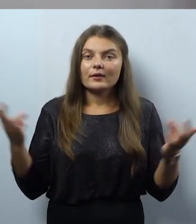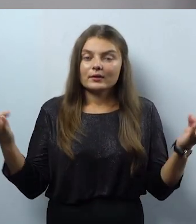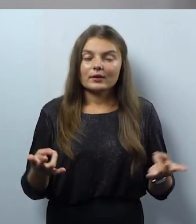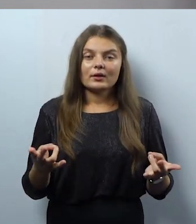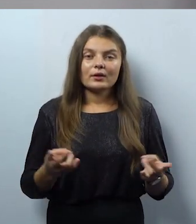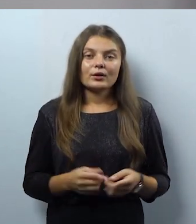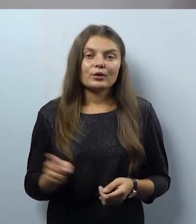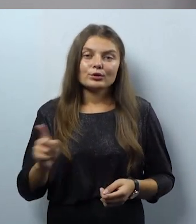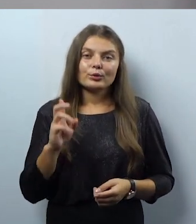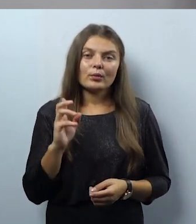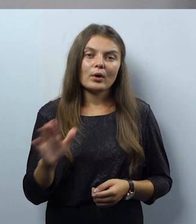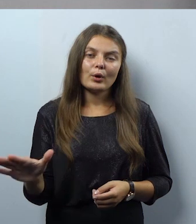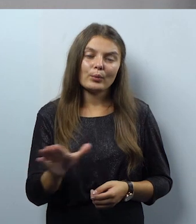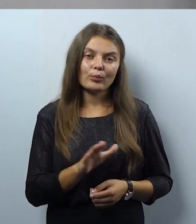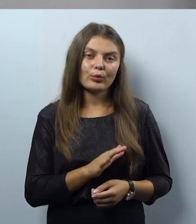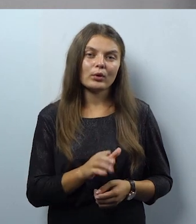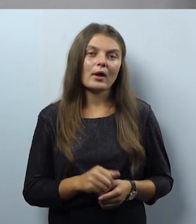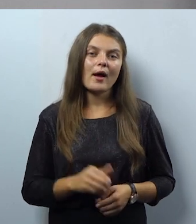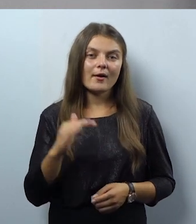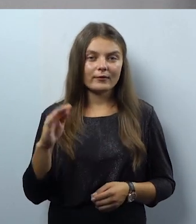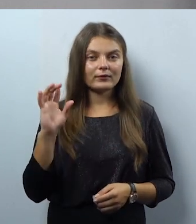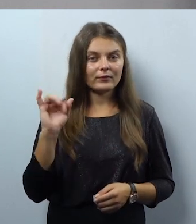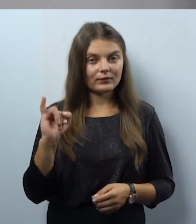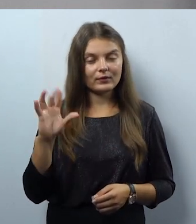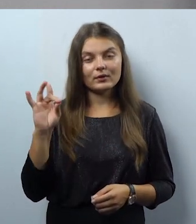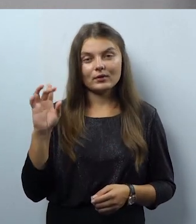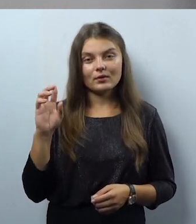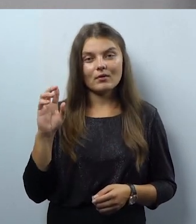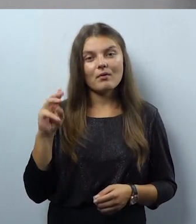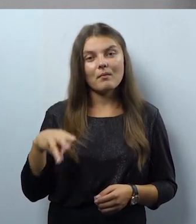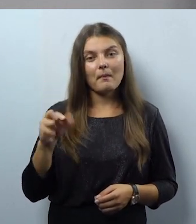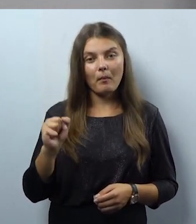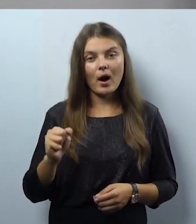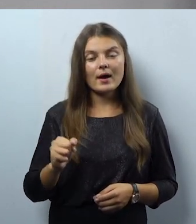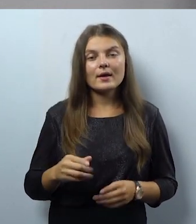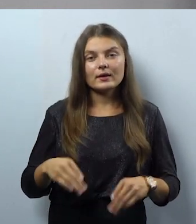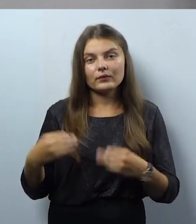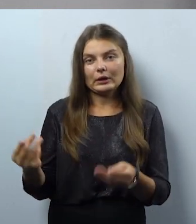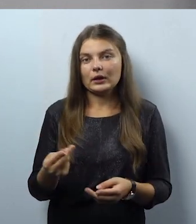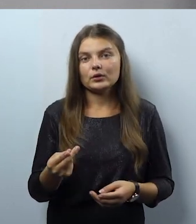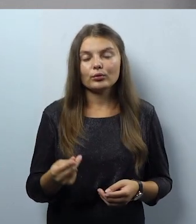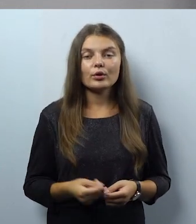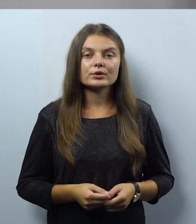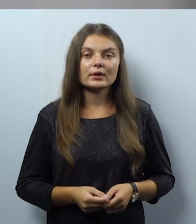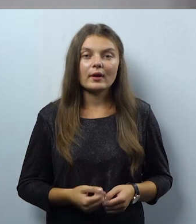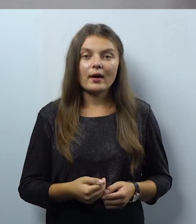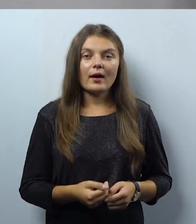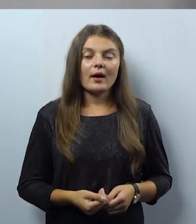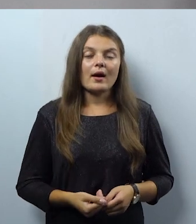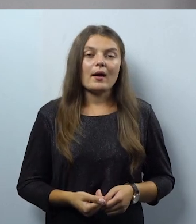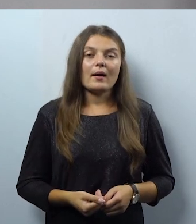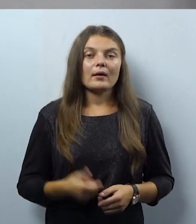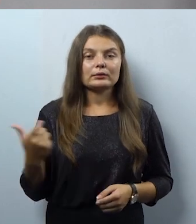відповідно, щоб зайшла якась фірма. Відповідно, їй треба заплатити кошти. Андрій Степанович зумів з обласного бюджету на той